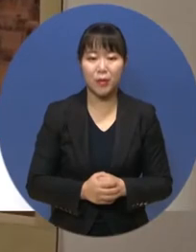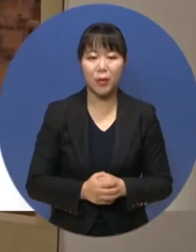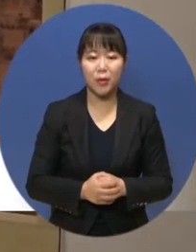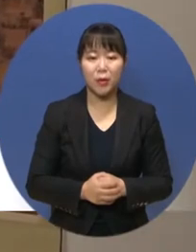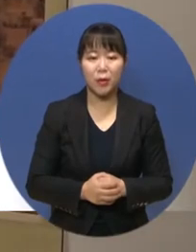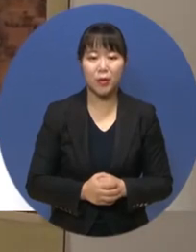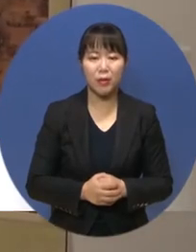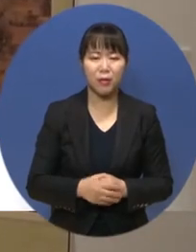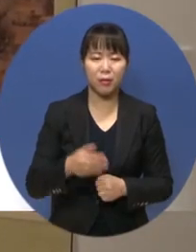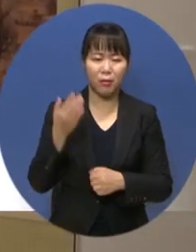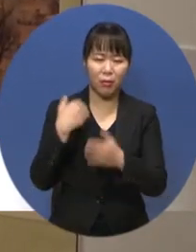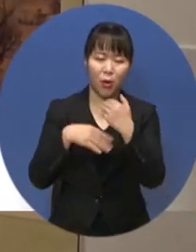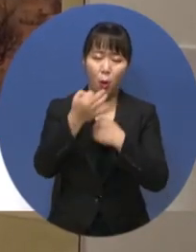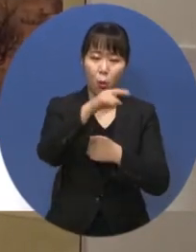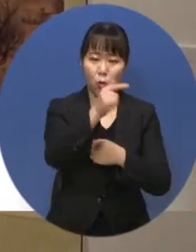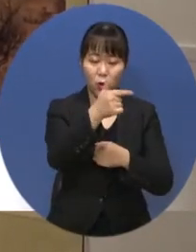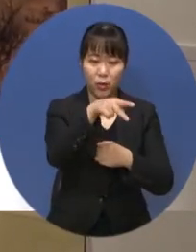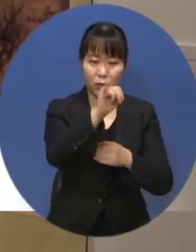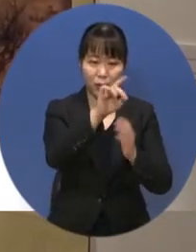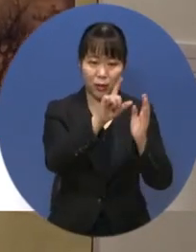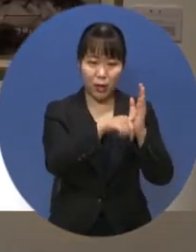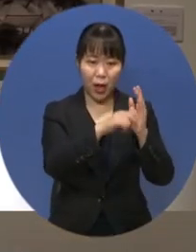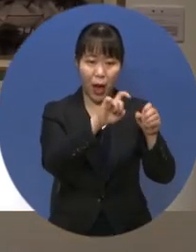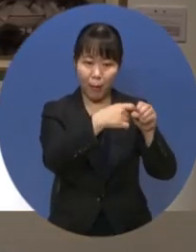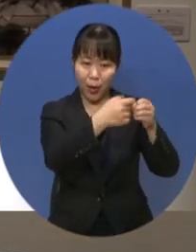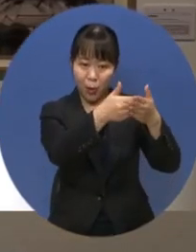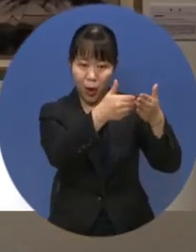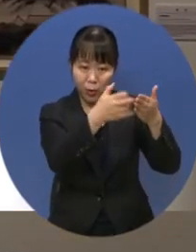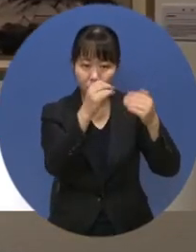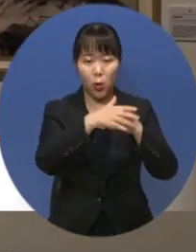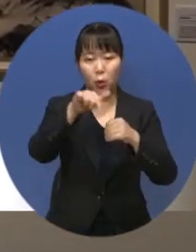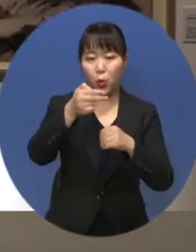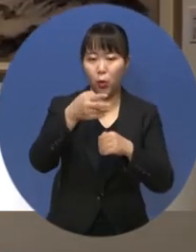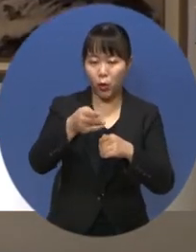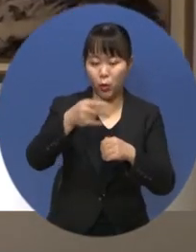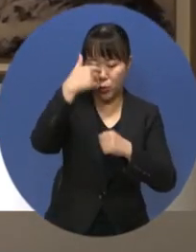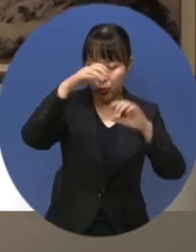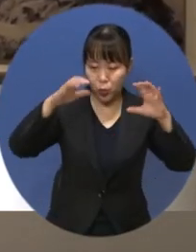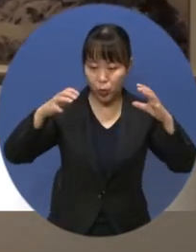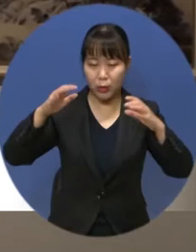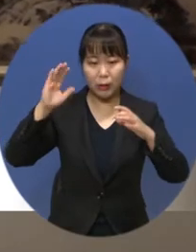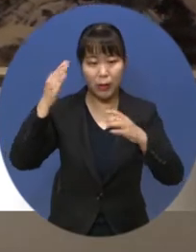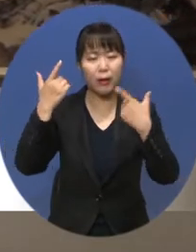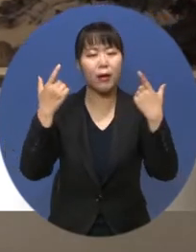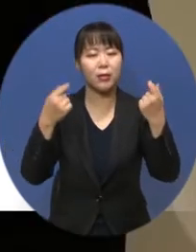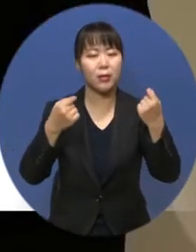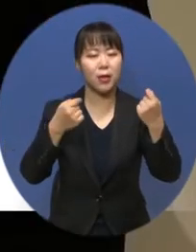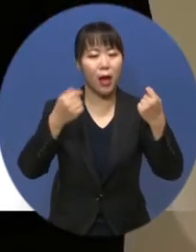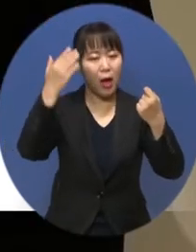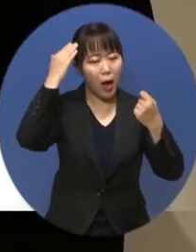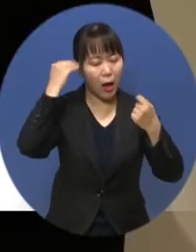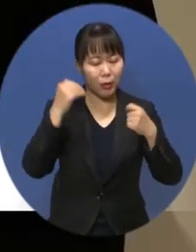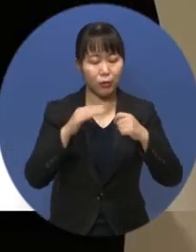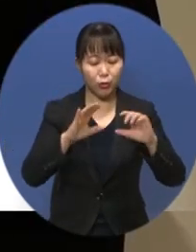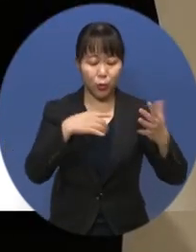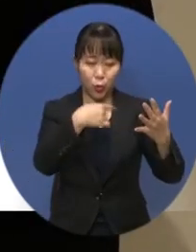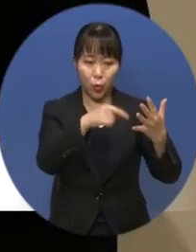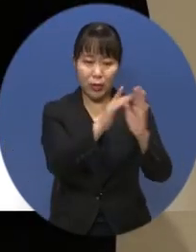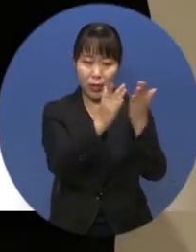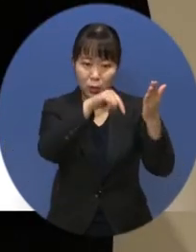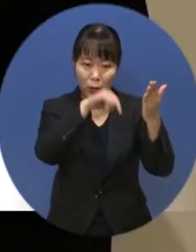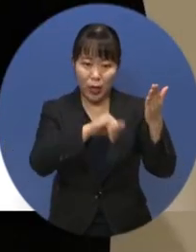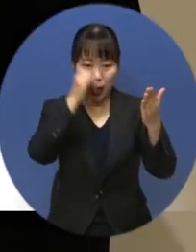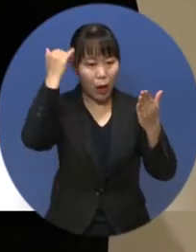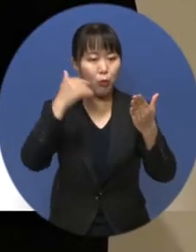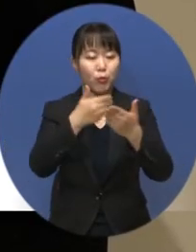시대의 암각화 에서부터 고려 조석은 현대에 이르기까지 교과서 쏙 한국 미술 작품 80여